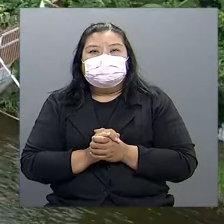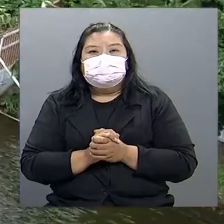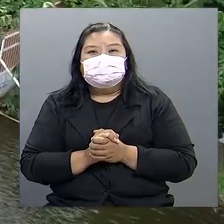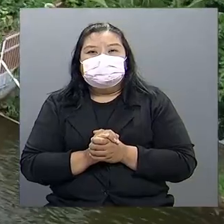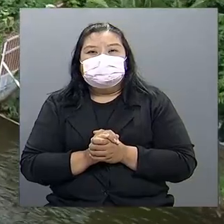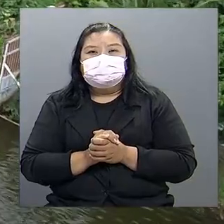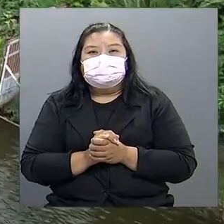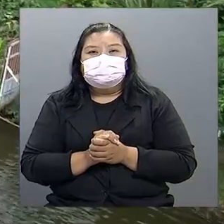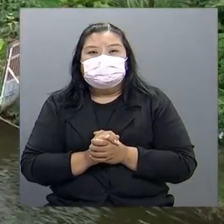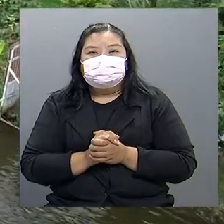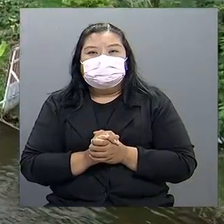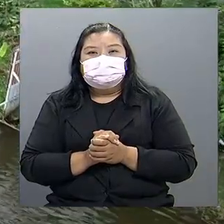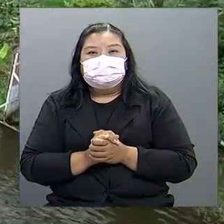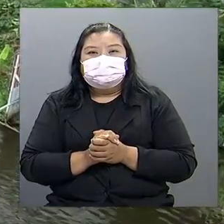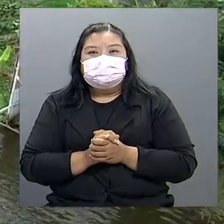แต่